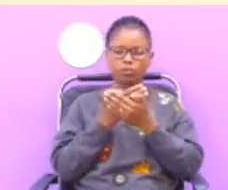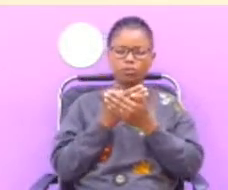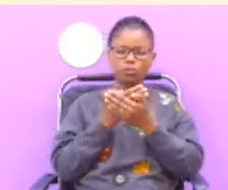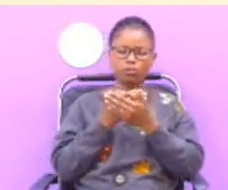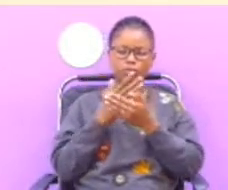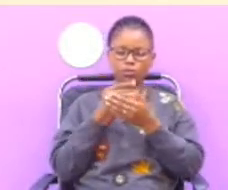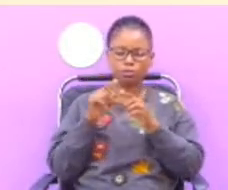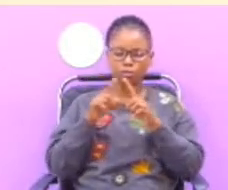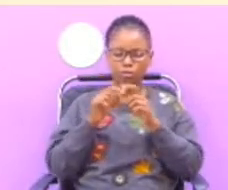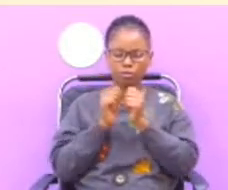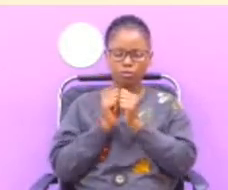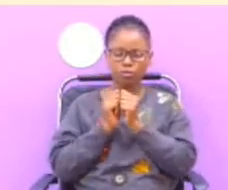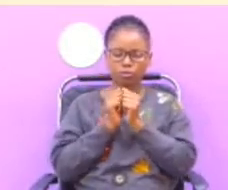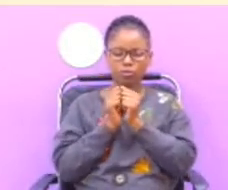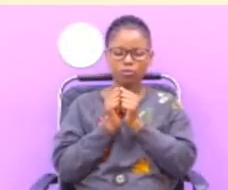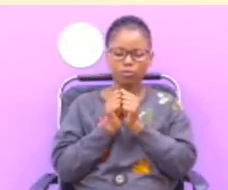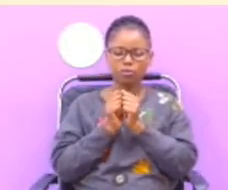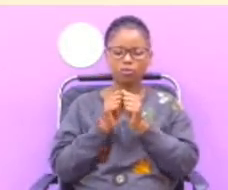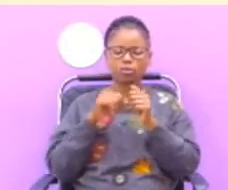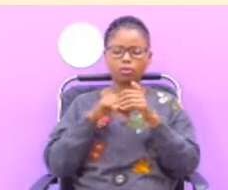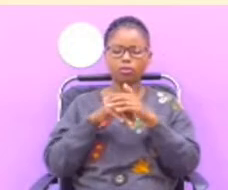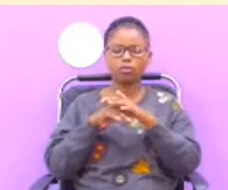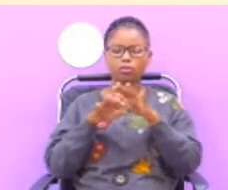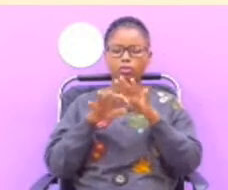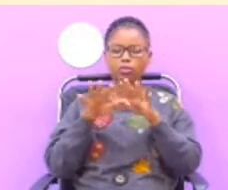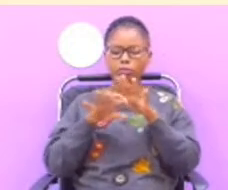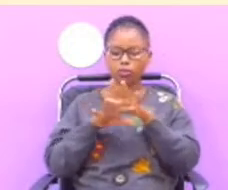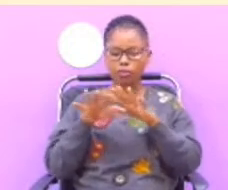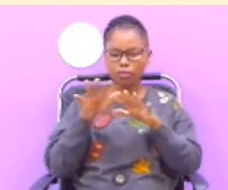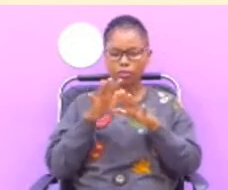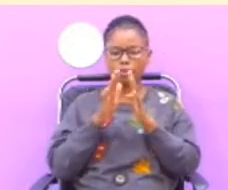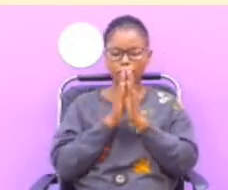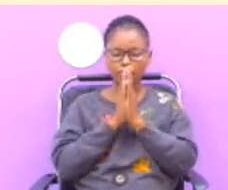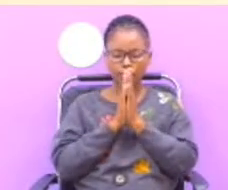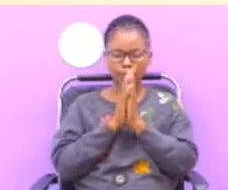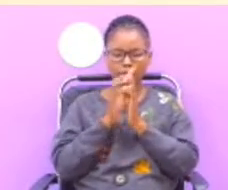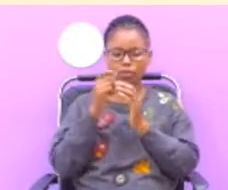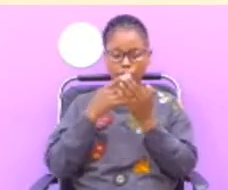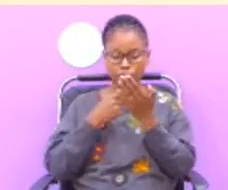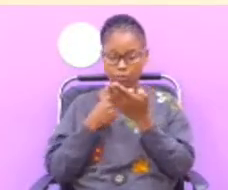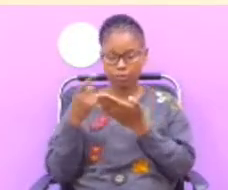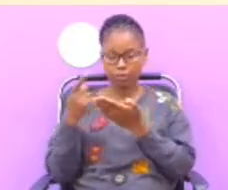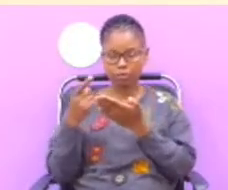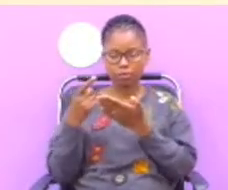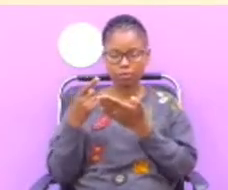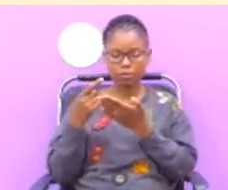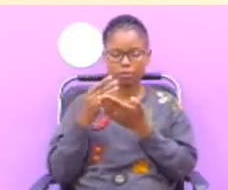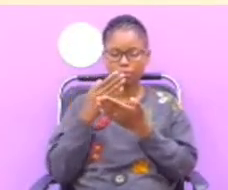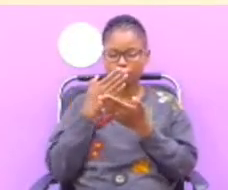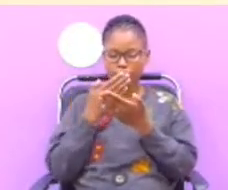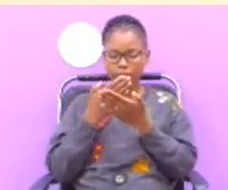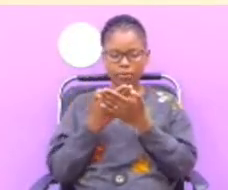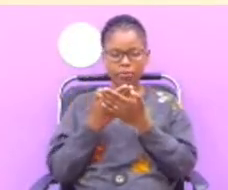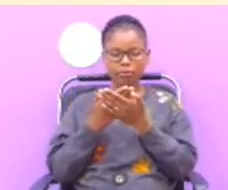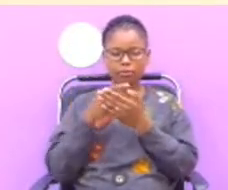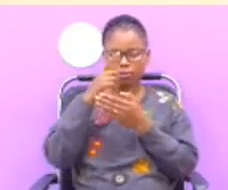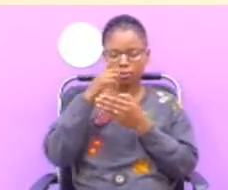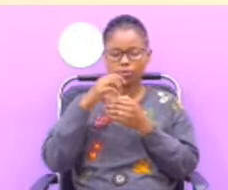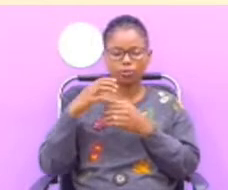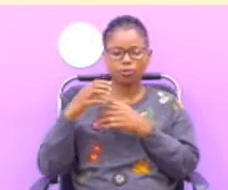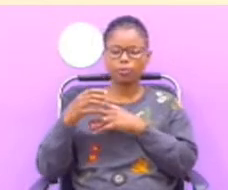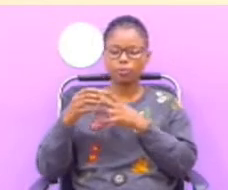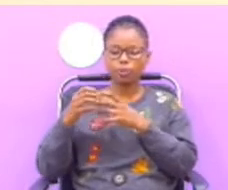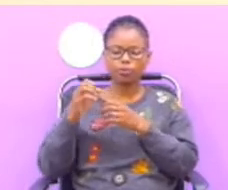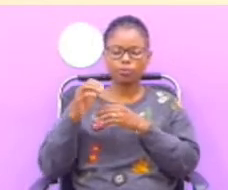gũkorwo ũrĩ hamwe na ithuĩ mahoya-inĩ ma hwainĩ kiumia gĩkĩ Mwathani twacokia ngatho nĩ tondũ wa hinya na ũnene